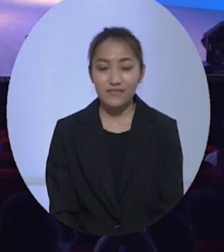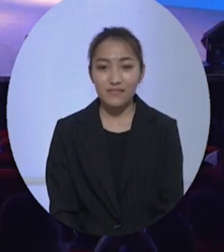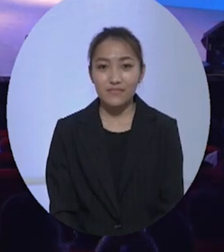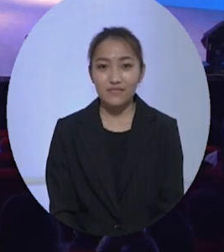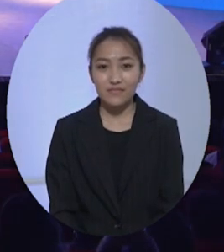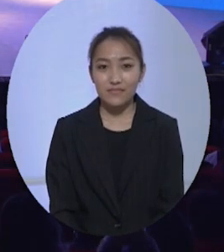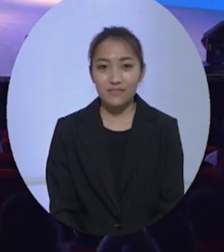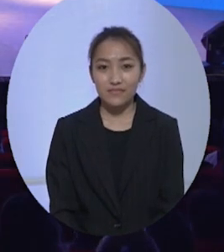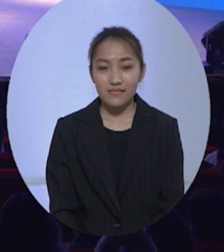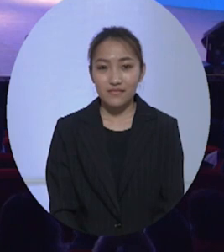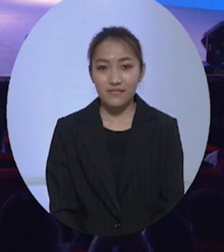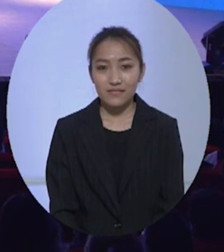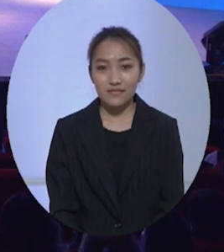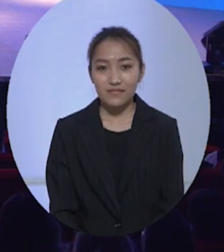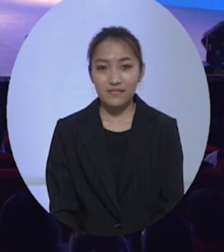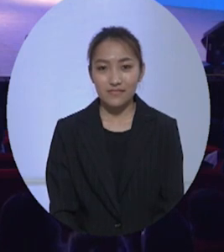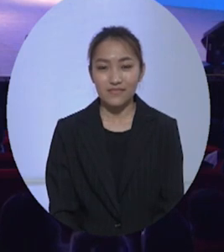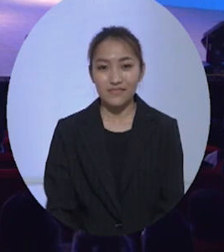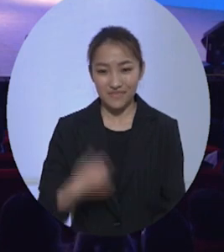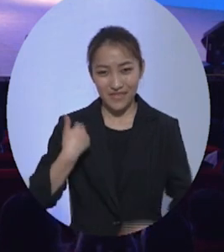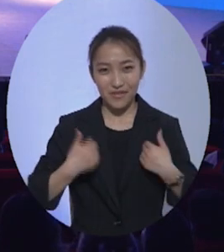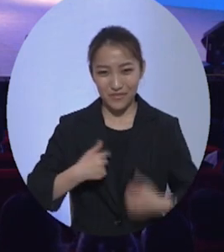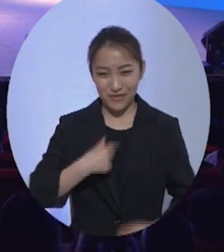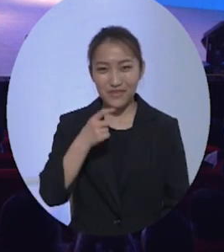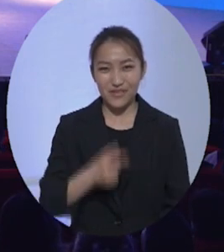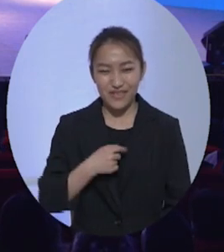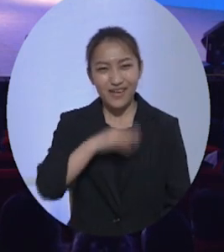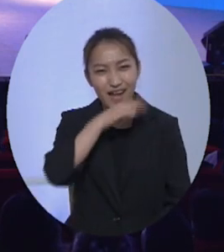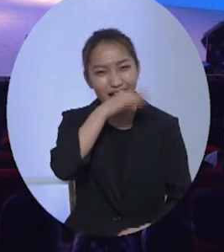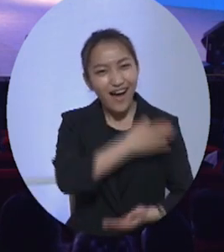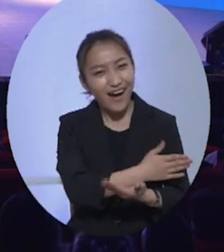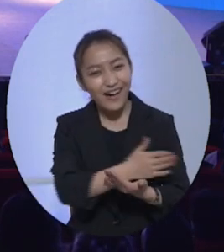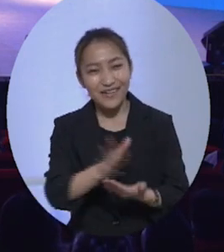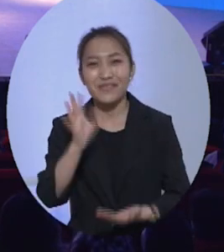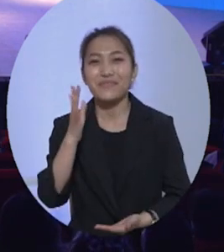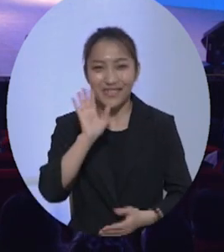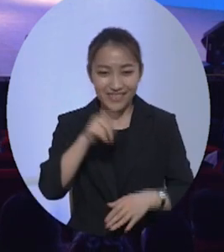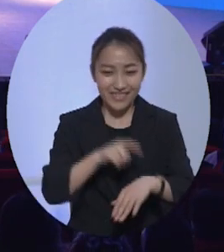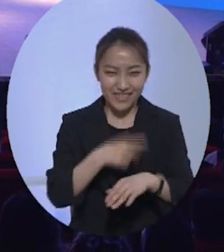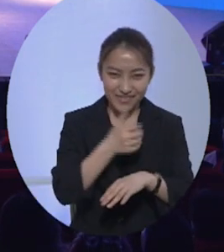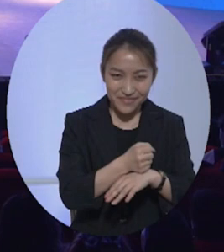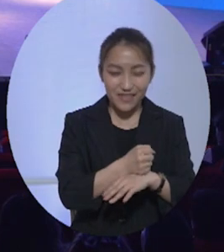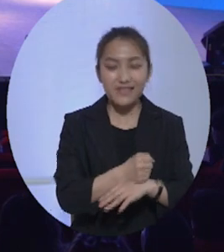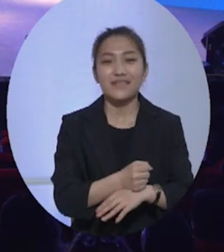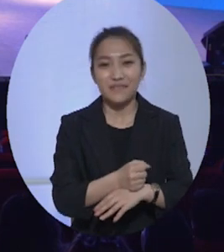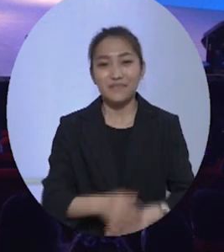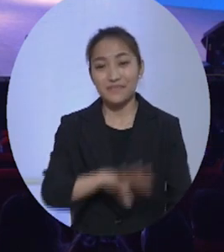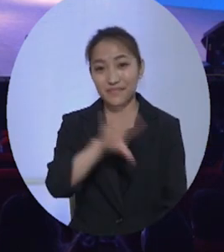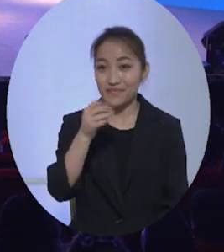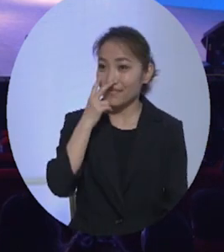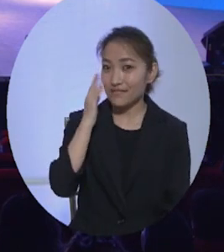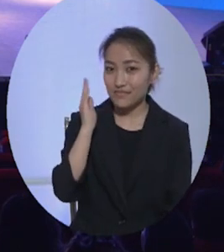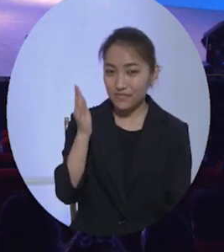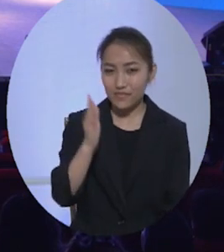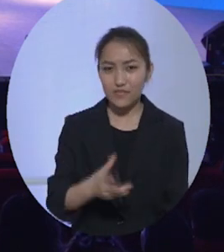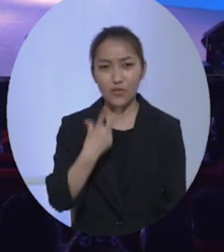Тэгээ багш хүн чинь бас хязгаарлагдахгүй бол хитрхийн яриад явчихын тийм ээ. За одоо цөмөрө харъя да. Ердөө